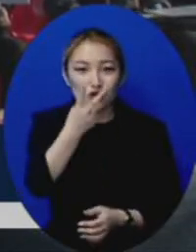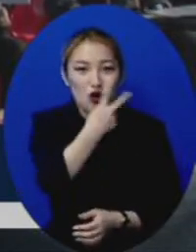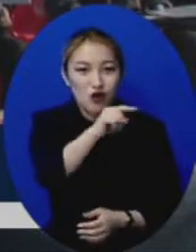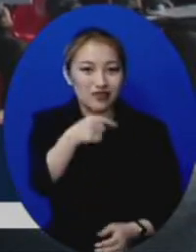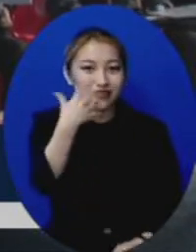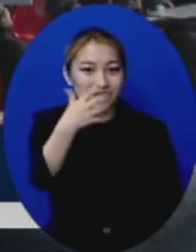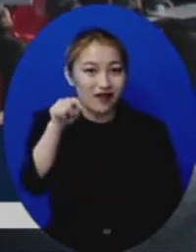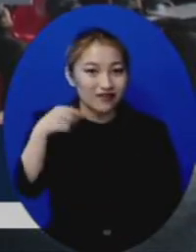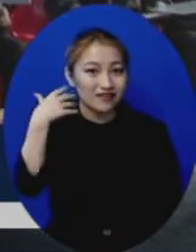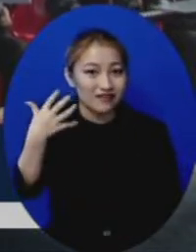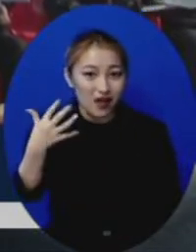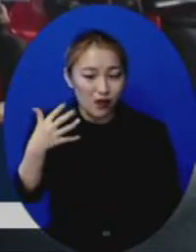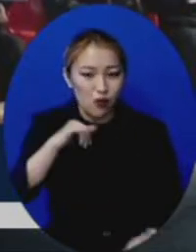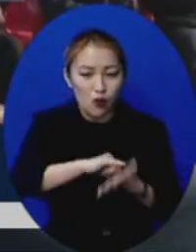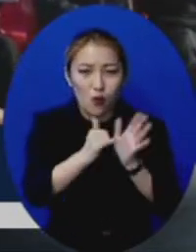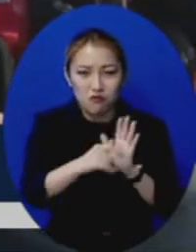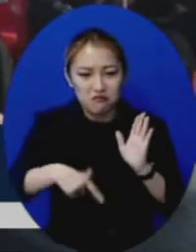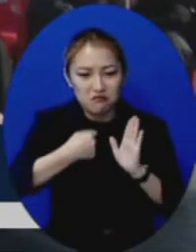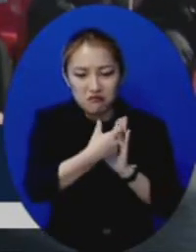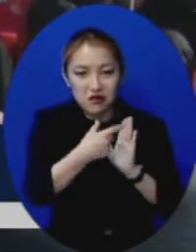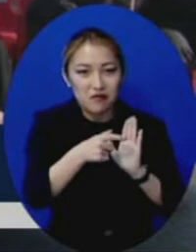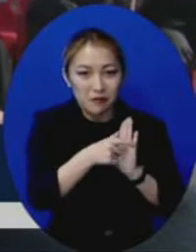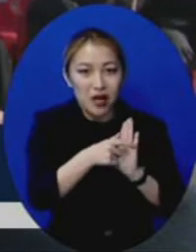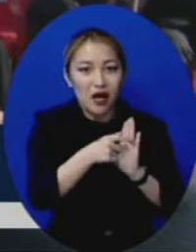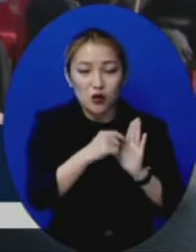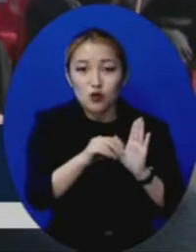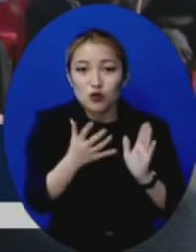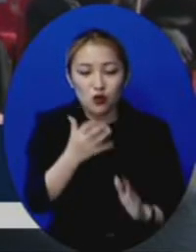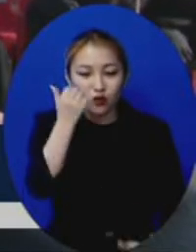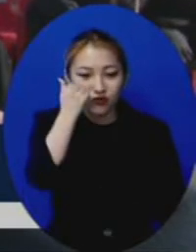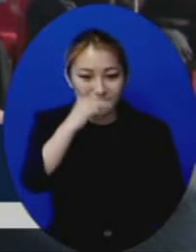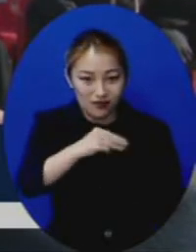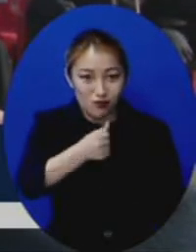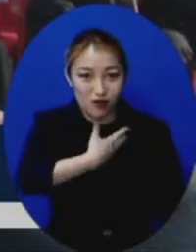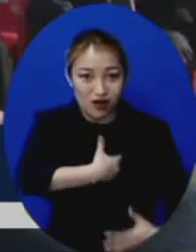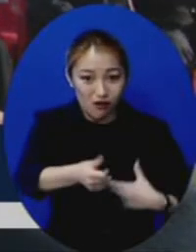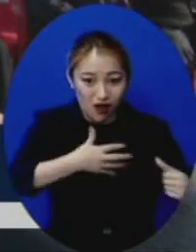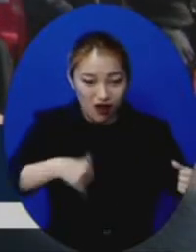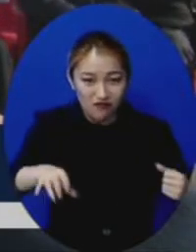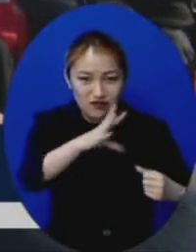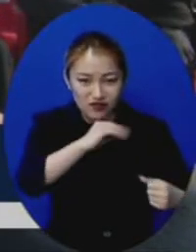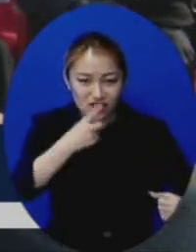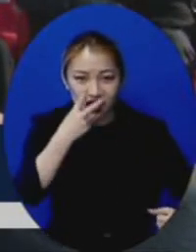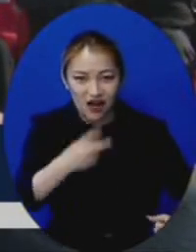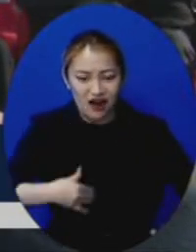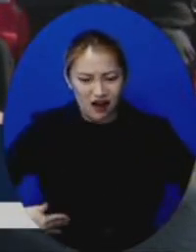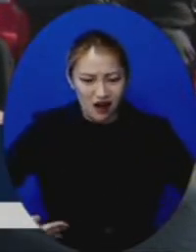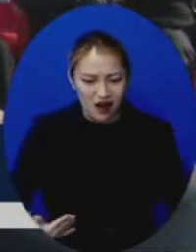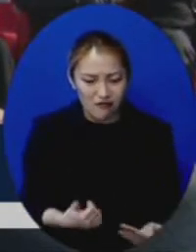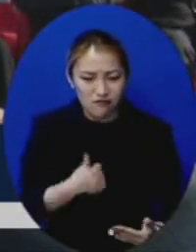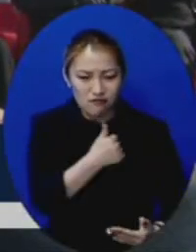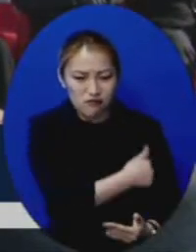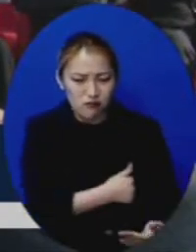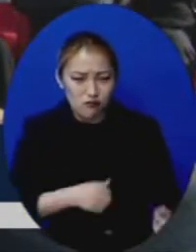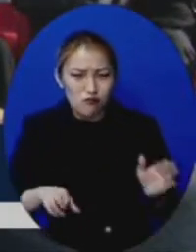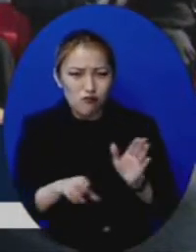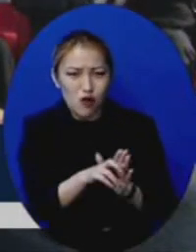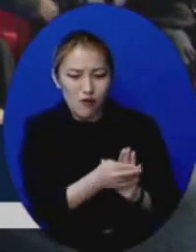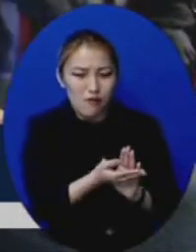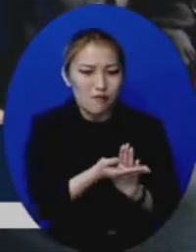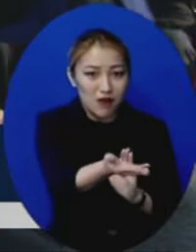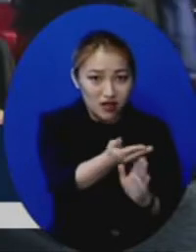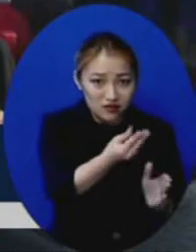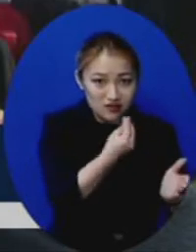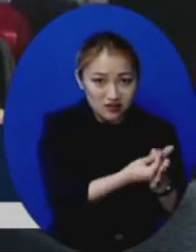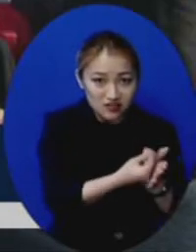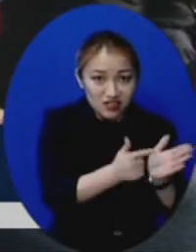2-5-д юу гэж заасан бэ гэхээр өсөлт тэтгэр авж байгаа хүмүүс ха баталгаа доод төвшин хангана гэсэн юм байна укгүй. Яг доод төвшингийн хангамаар